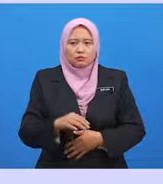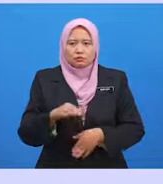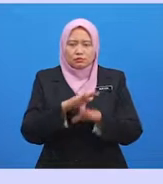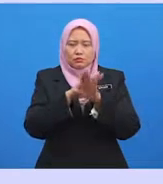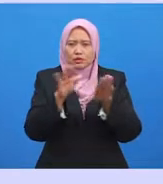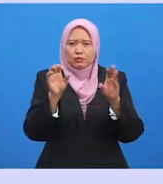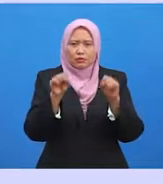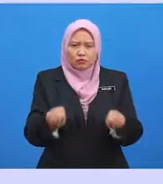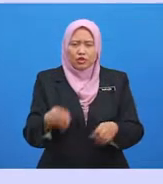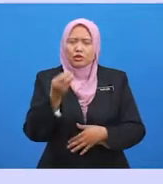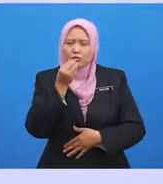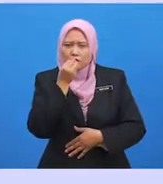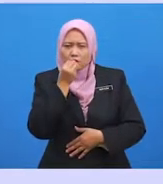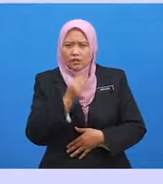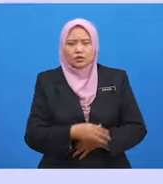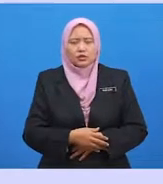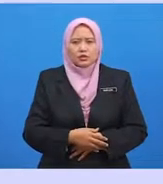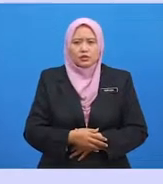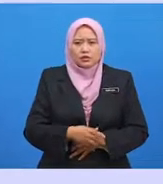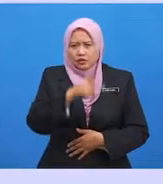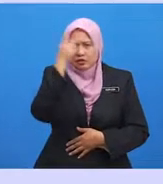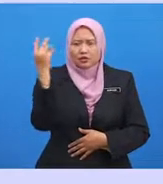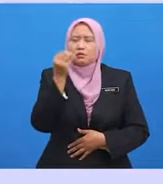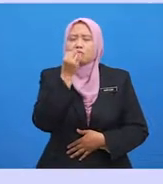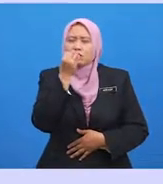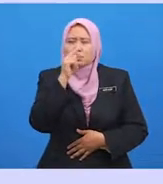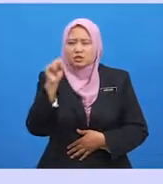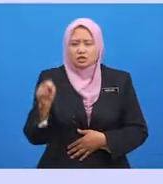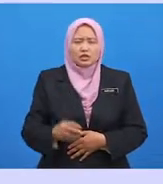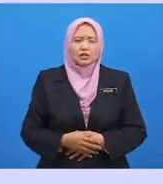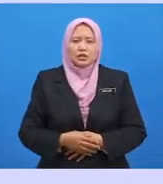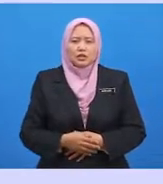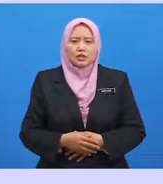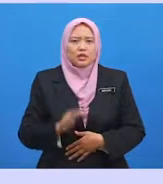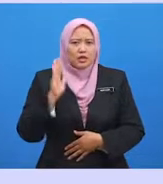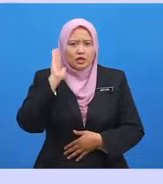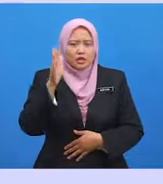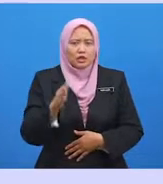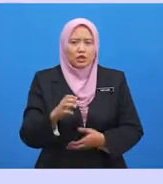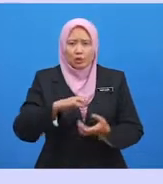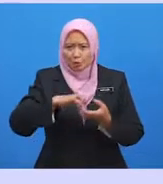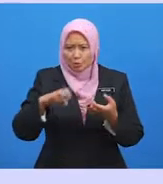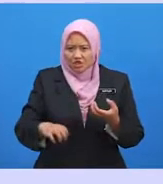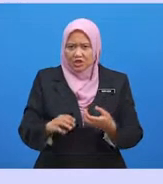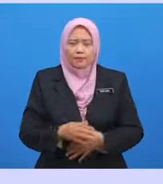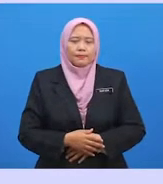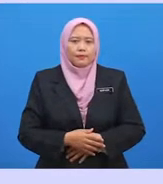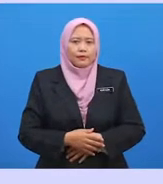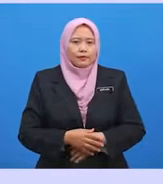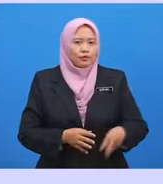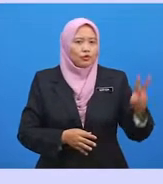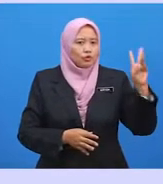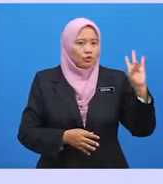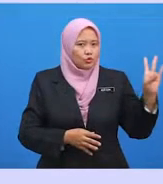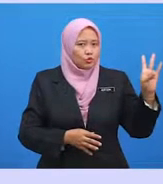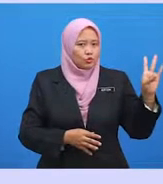makanan akan basi syarat ketujuh yang akhir sekali harta itu manfaatnya